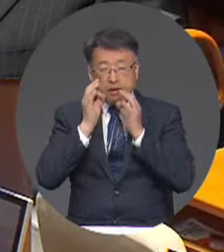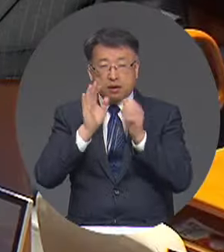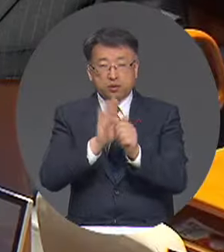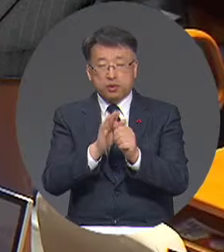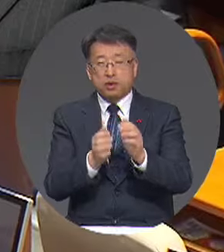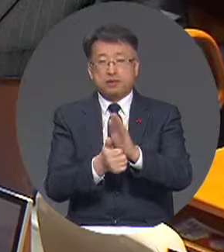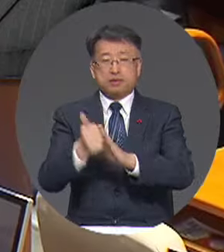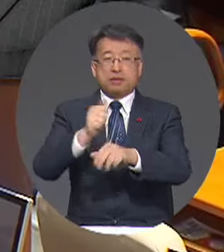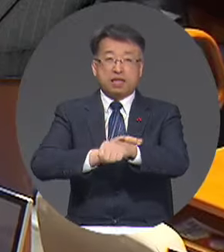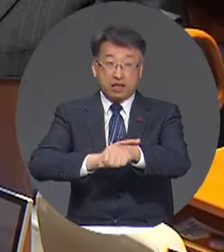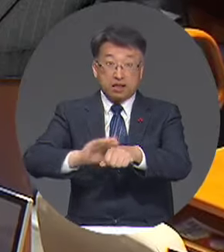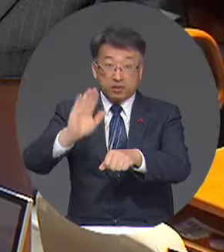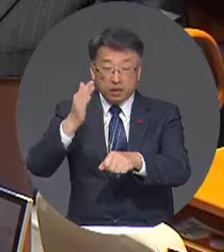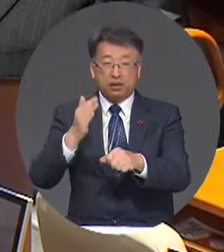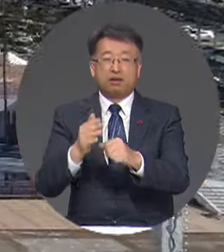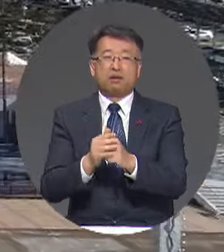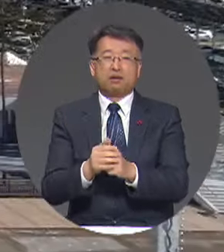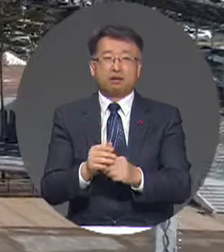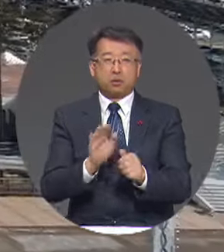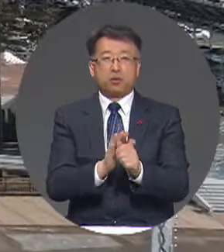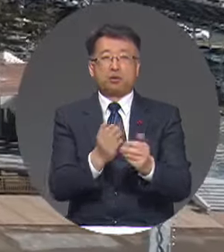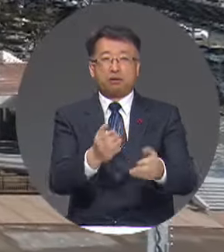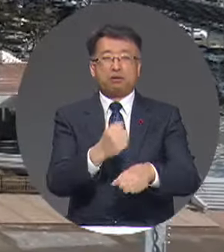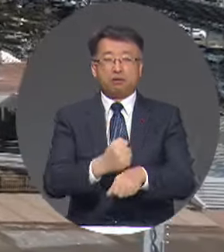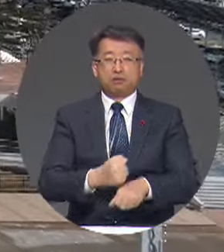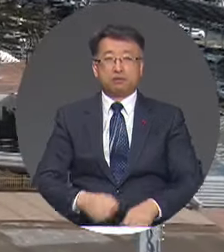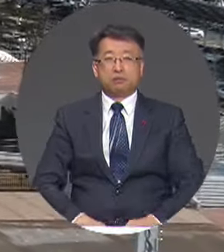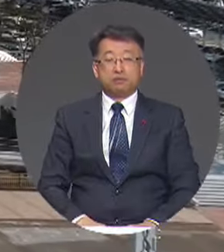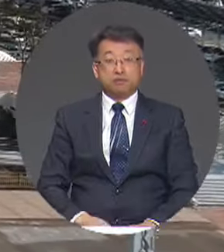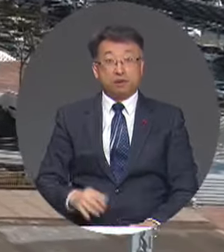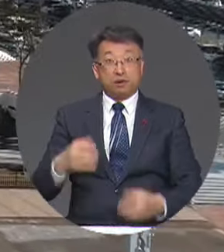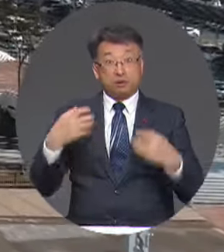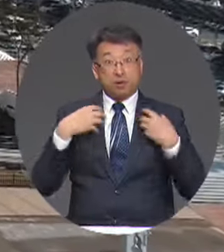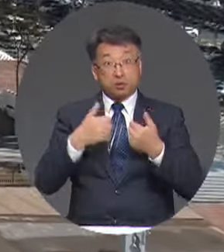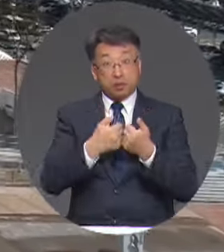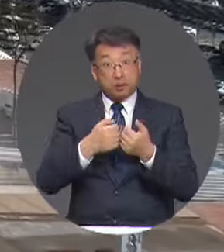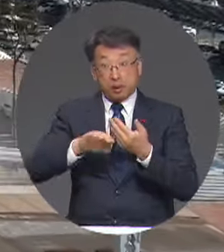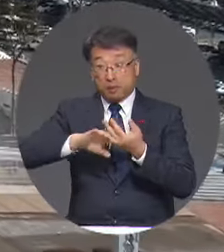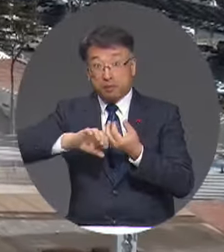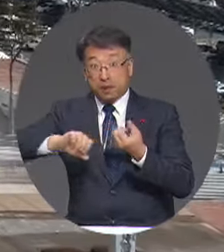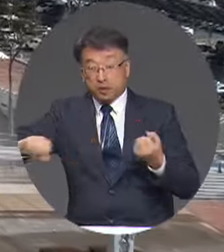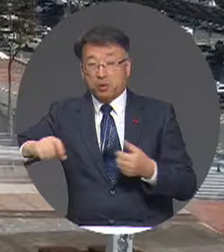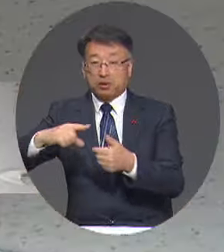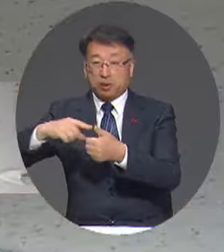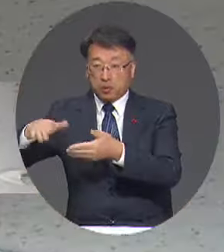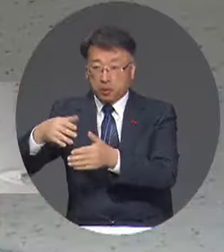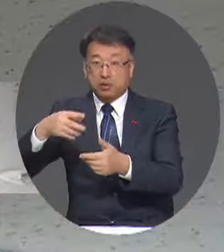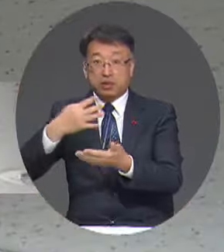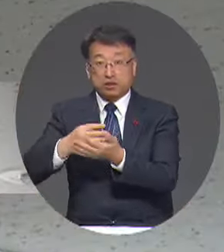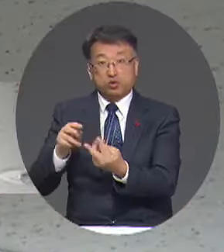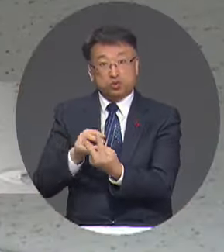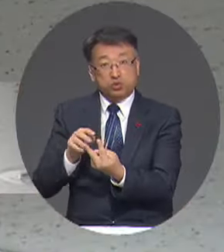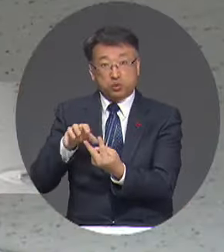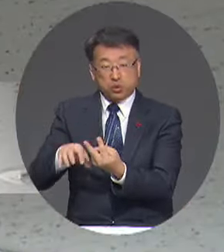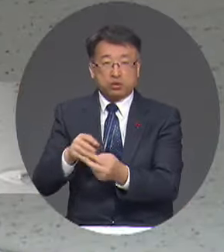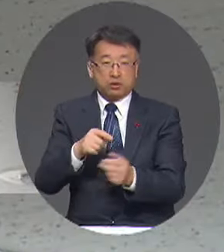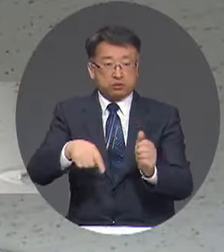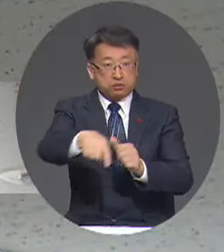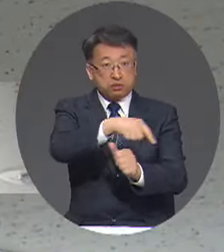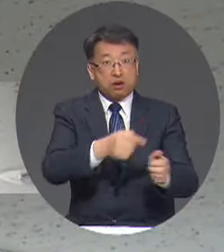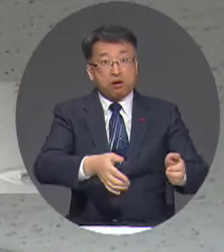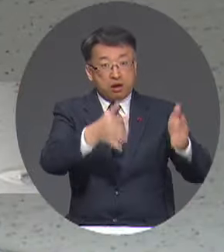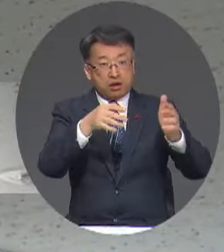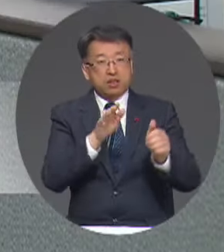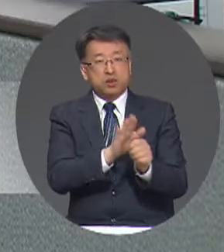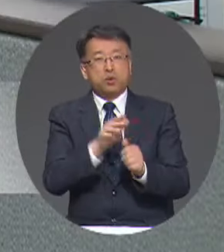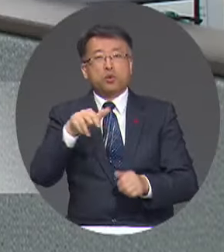성과 이루어지도록 협의하도록 하겠습니다. 정부 협의와는 별도로 도와 사천시는 정주 여건 개선